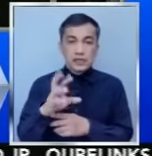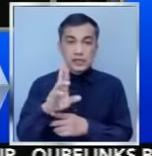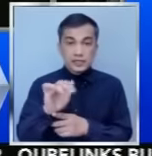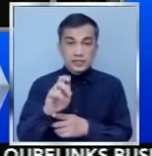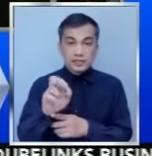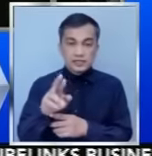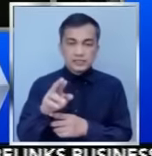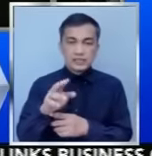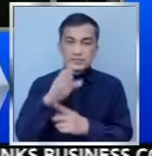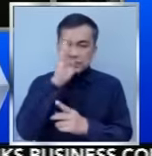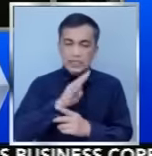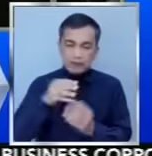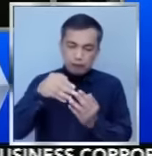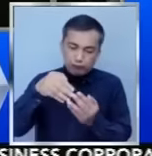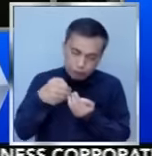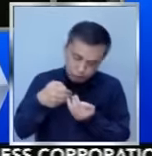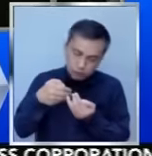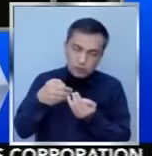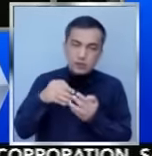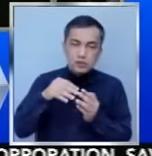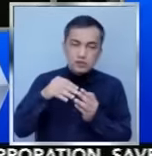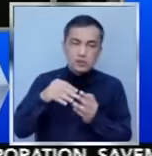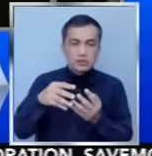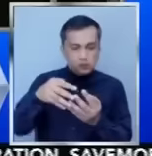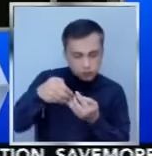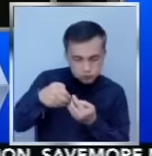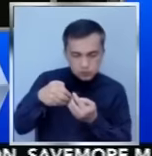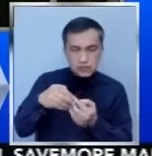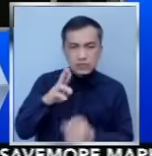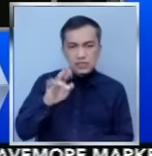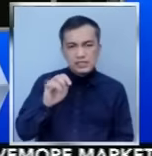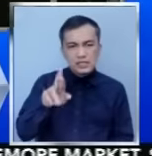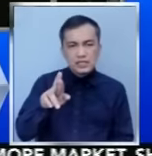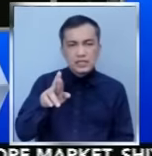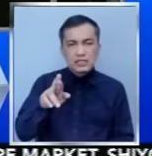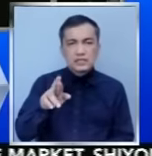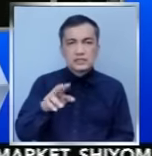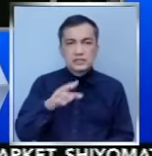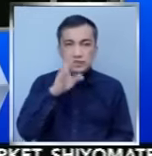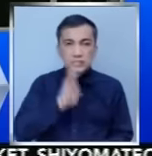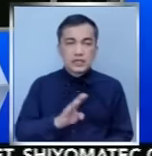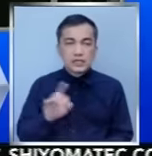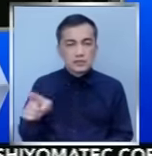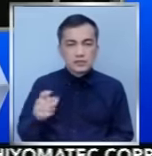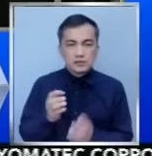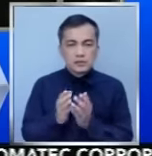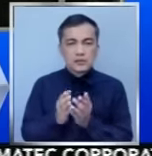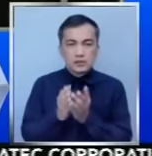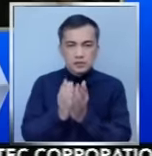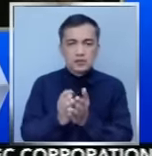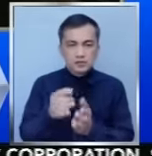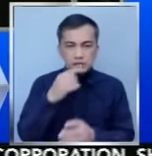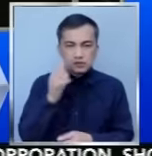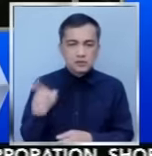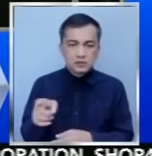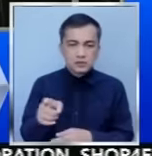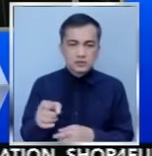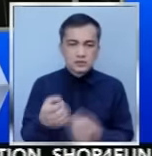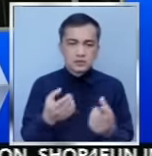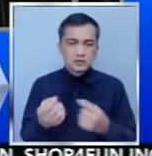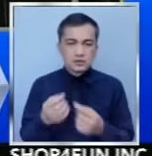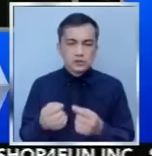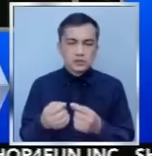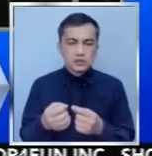nung water Canon nagkaroon ng problema ngayon Iyung Raider system nitong barko dahil diyan ah nagk sasagawa pa ng damage